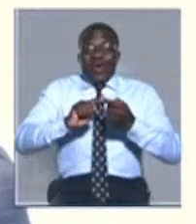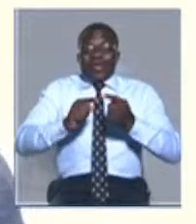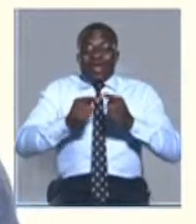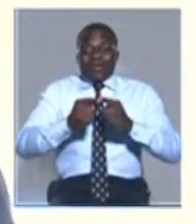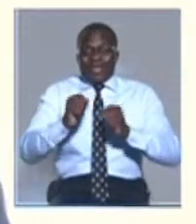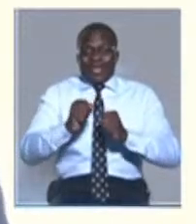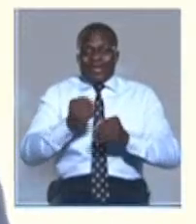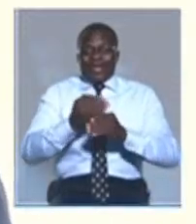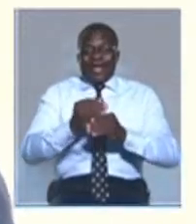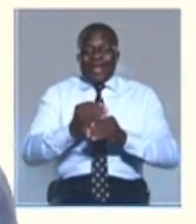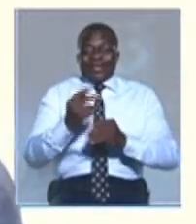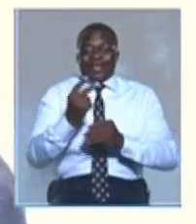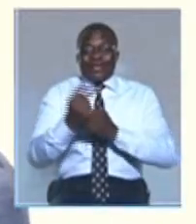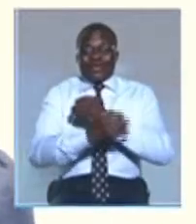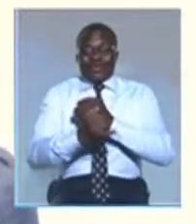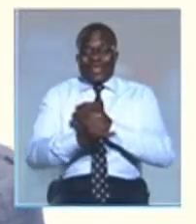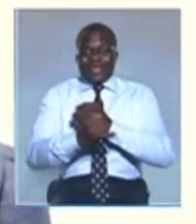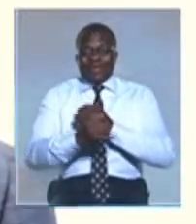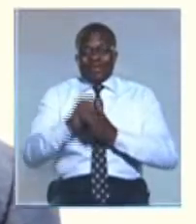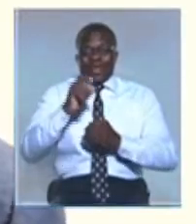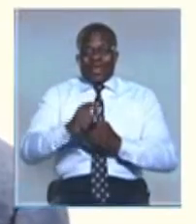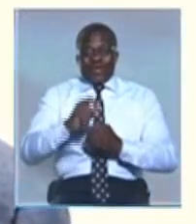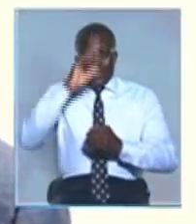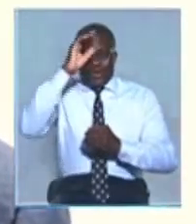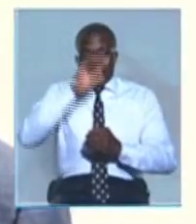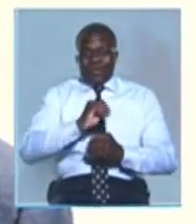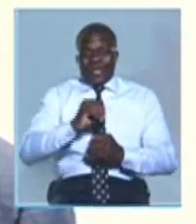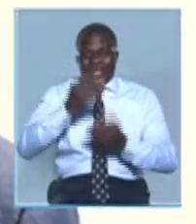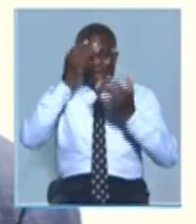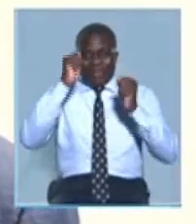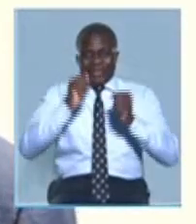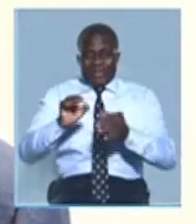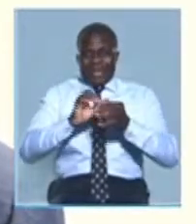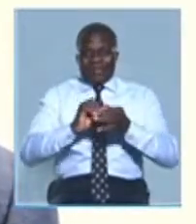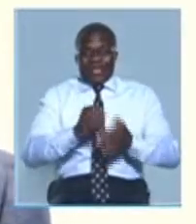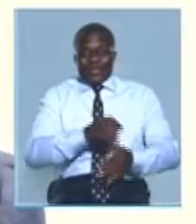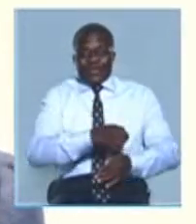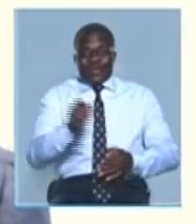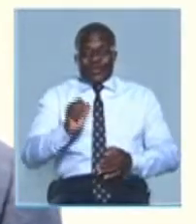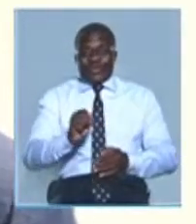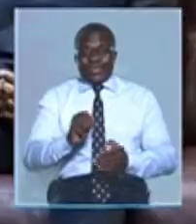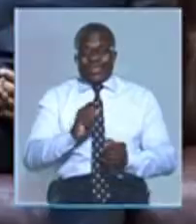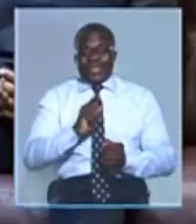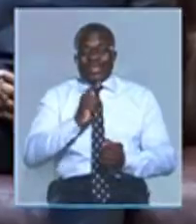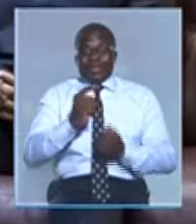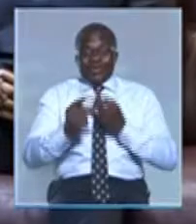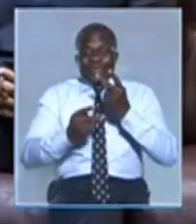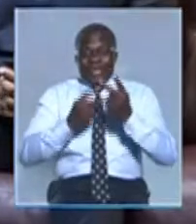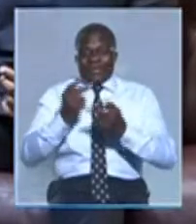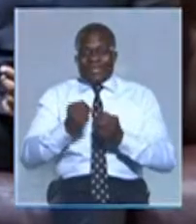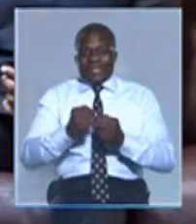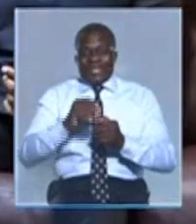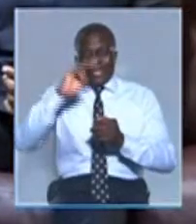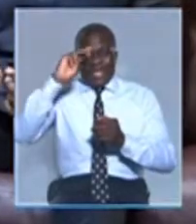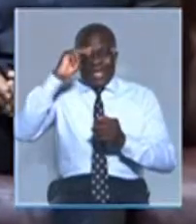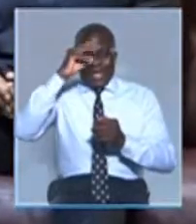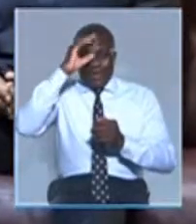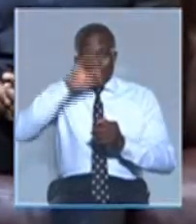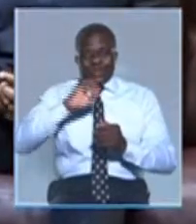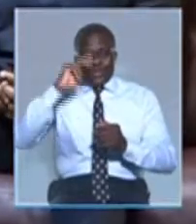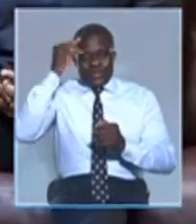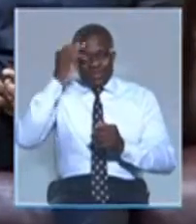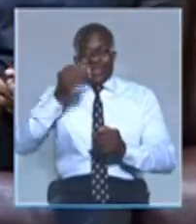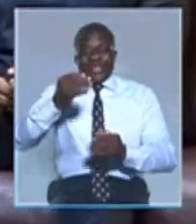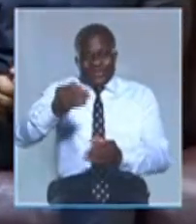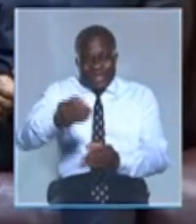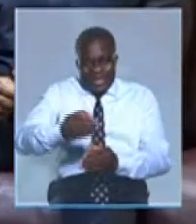unit nos pays que Madame la Présidente de la Fédération de Tunisie nous visite. Et Monsieur le Ministre nous a fait l'honneur de